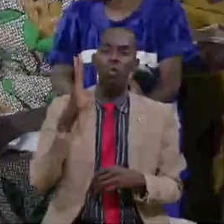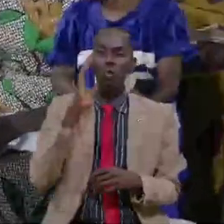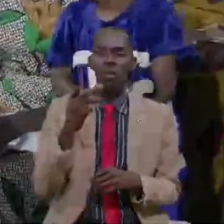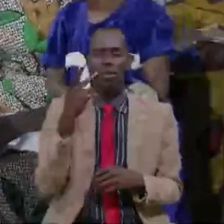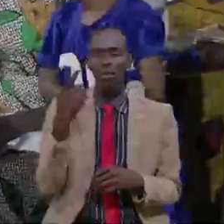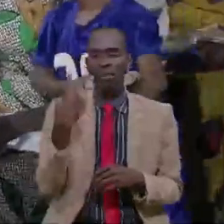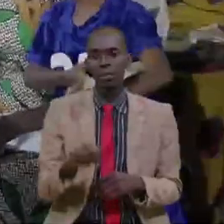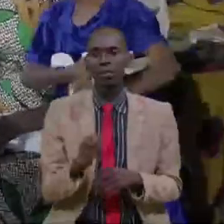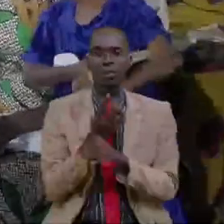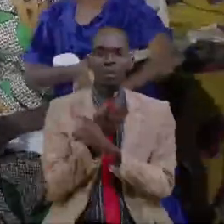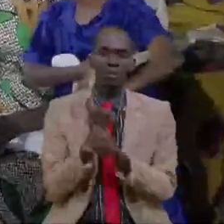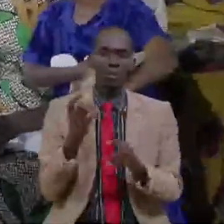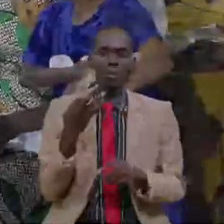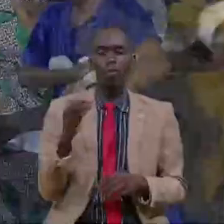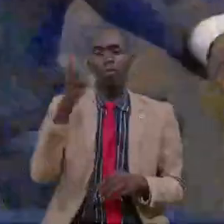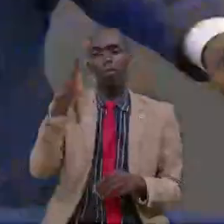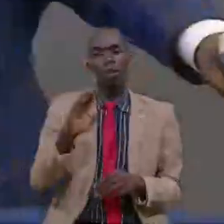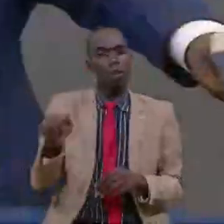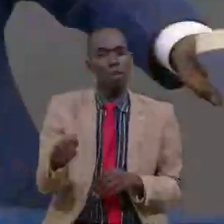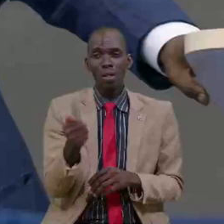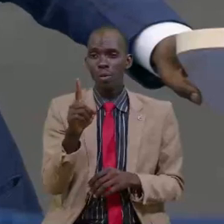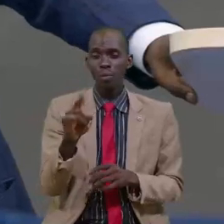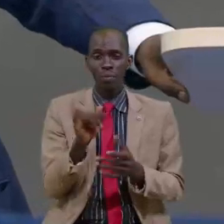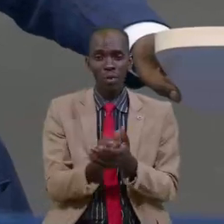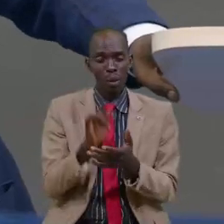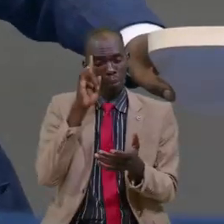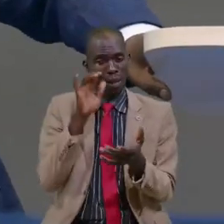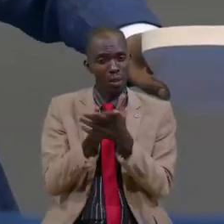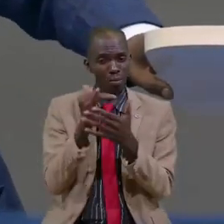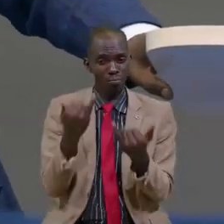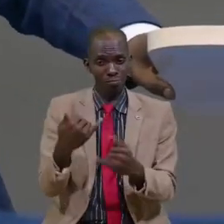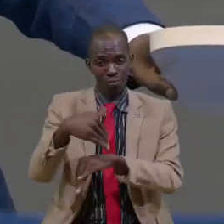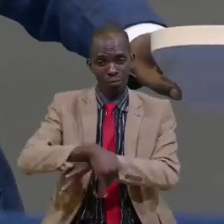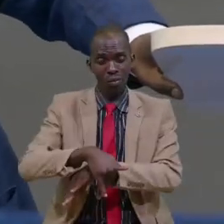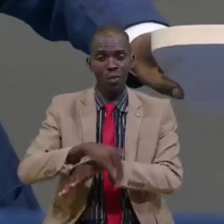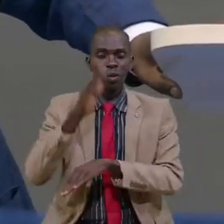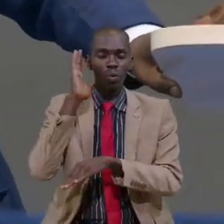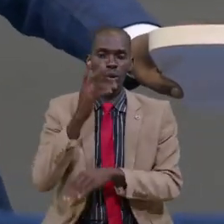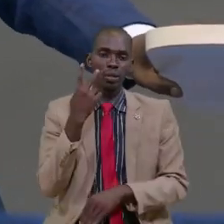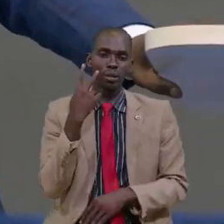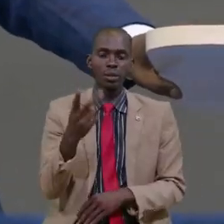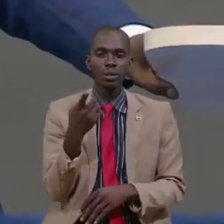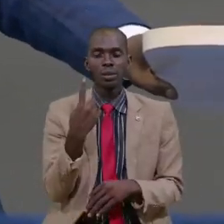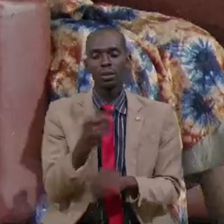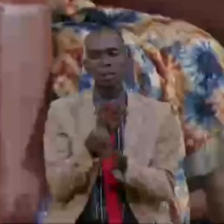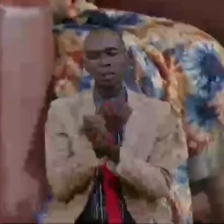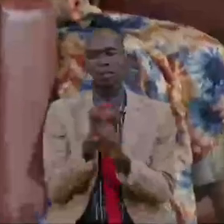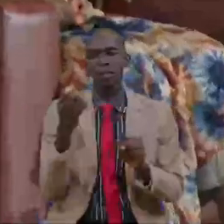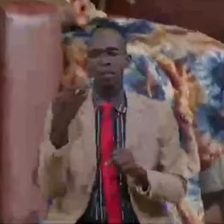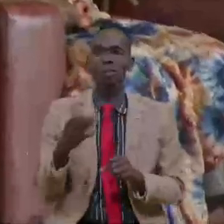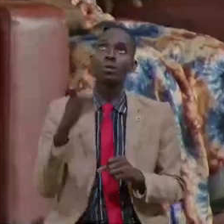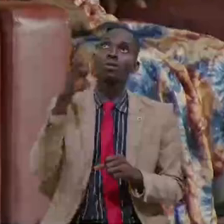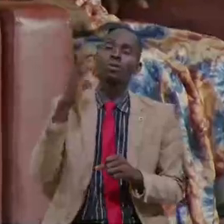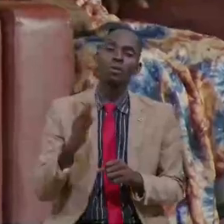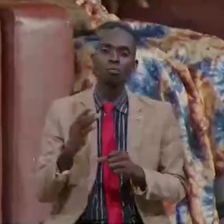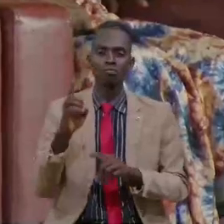verra la délivrance de Dieu. Quiconque croit ce soir verra le salut